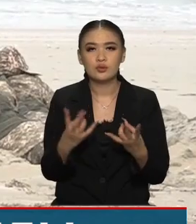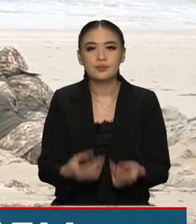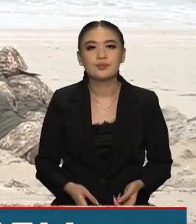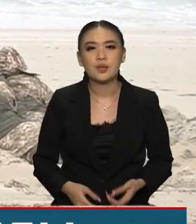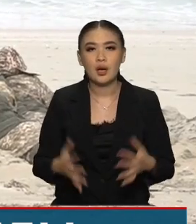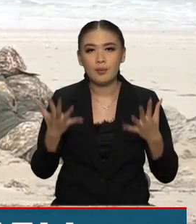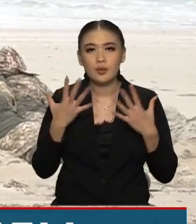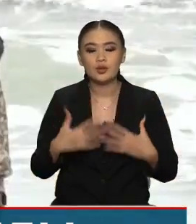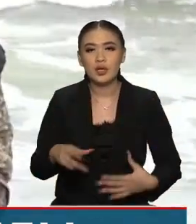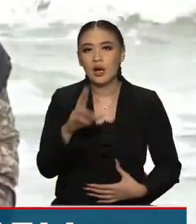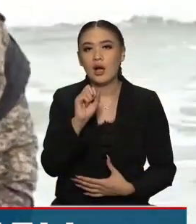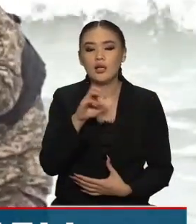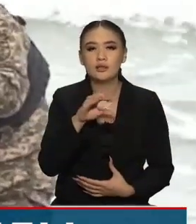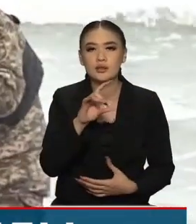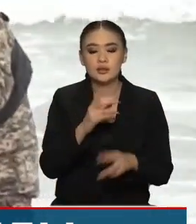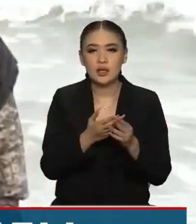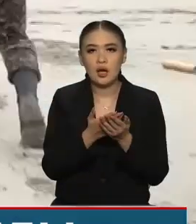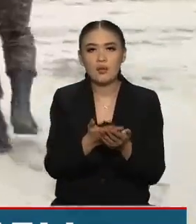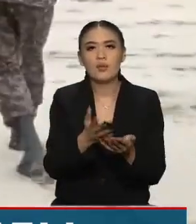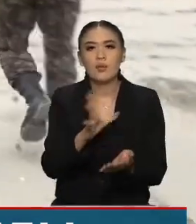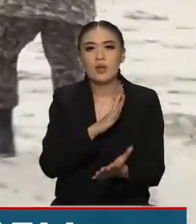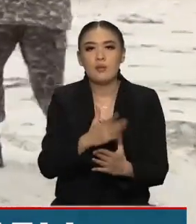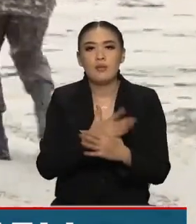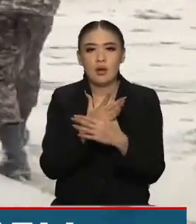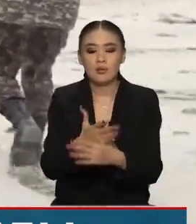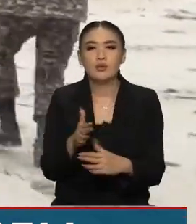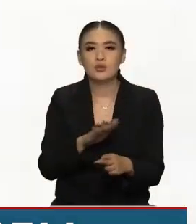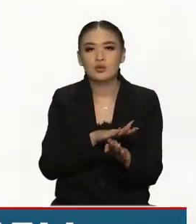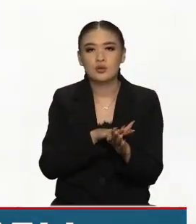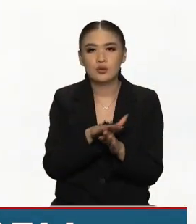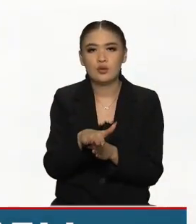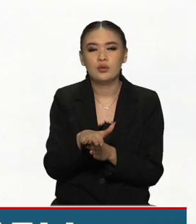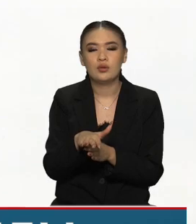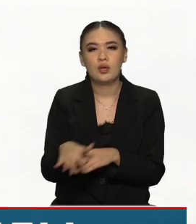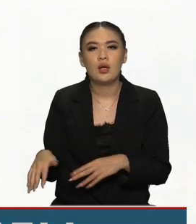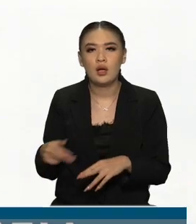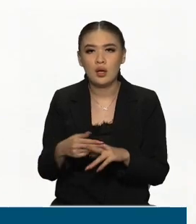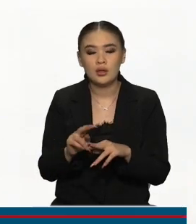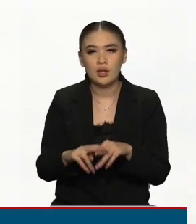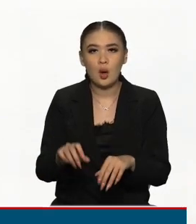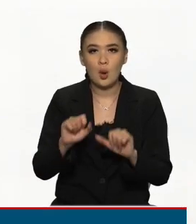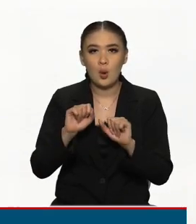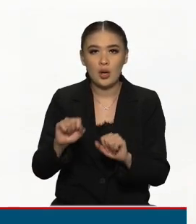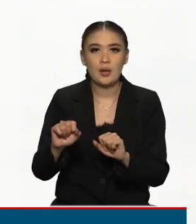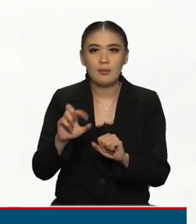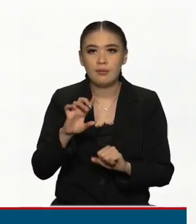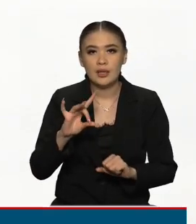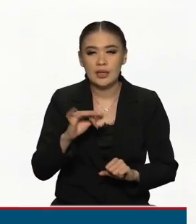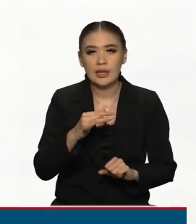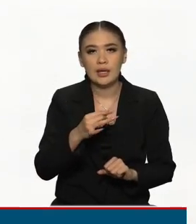Бронды жүрдек катер десанты да шұғыл көмекке келіп, порт аумағын жаудан толық тазартты. Аумақтық қорғаныс